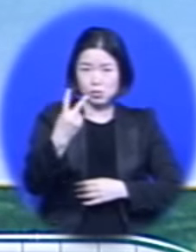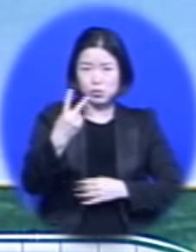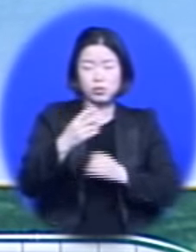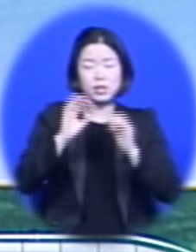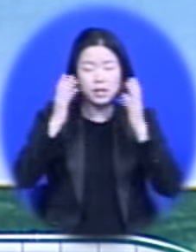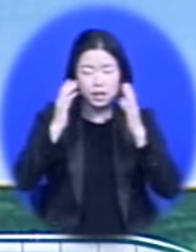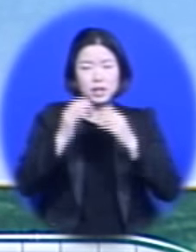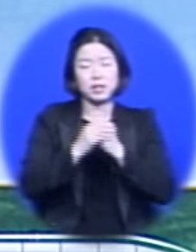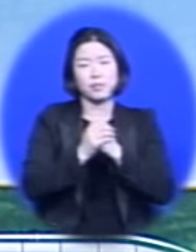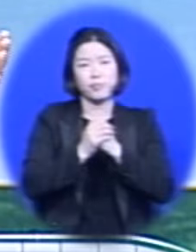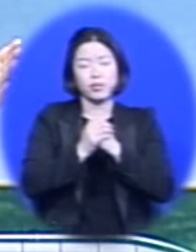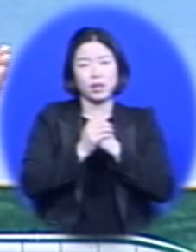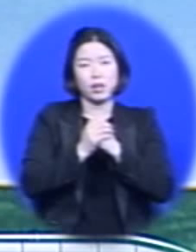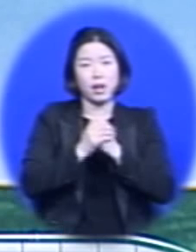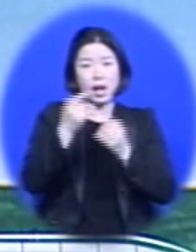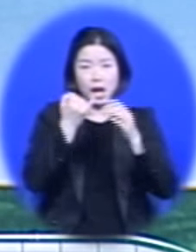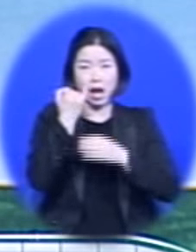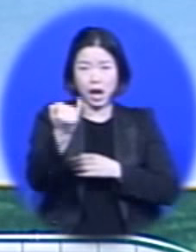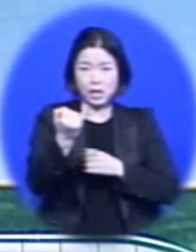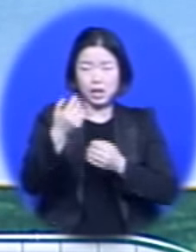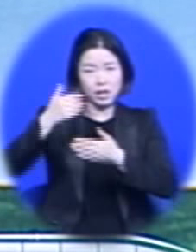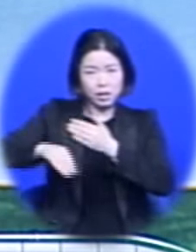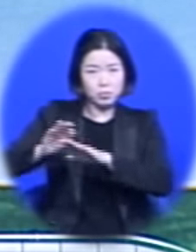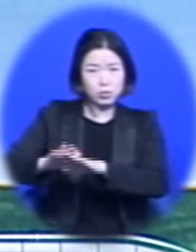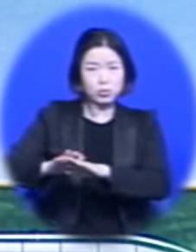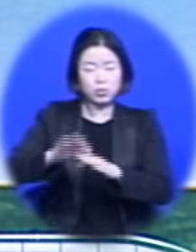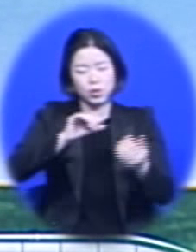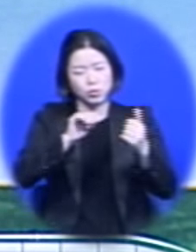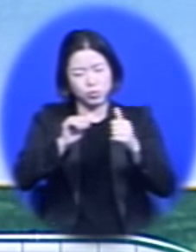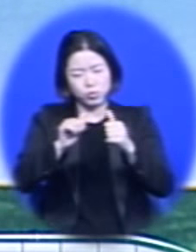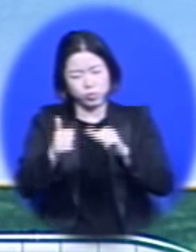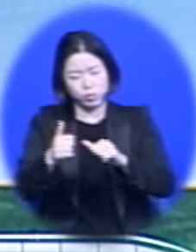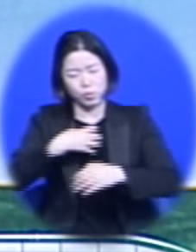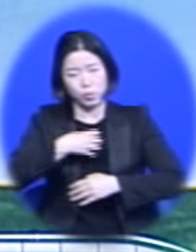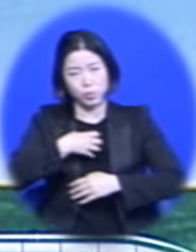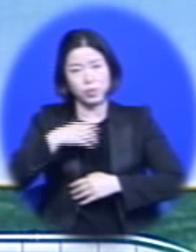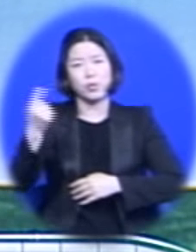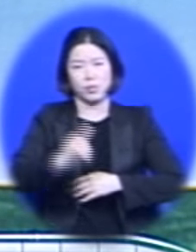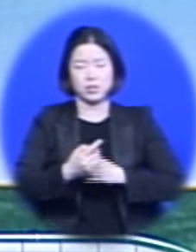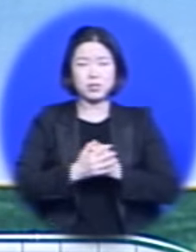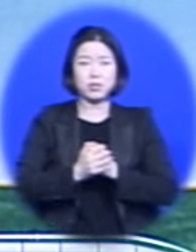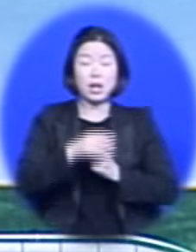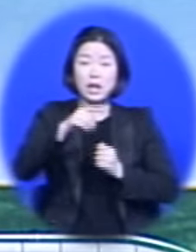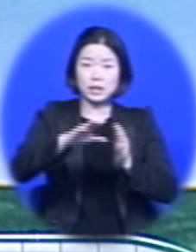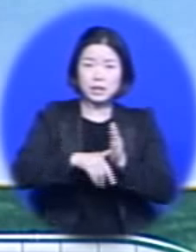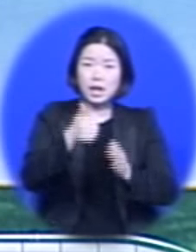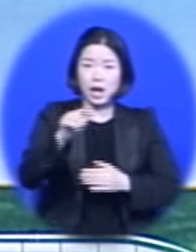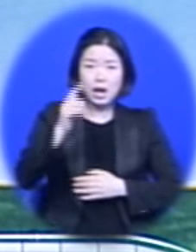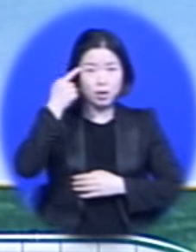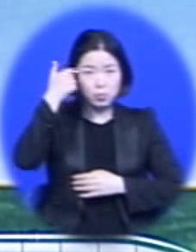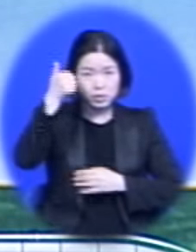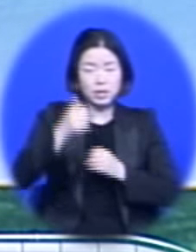둘, 아내 남겨두고 이제는 정말 죽을까 살까 하는 순간이 온 거죠. 그때 하영록